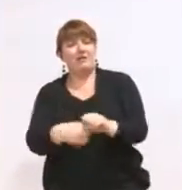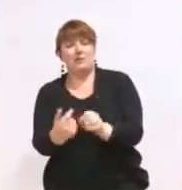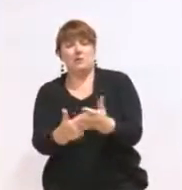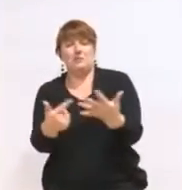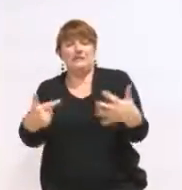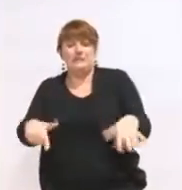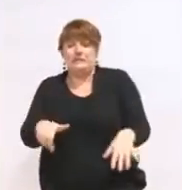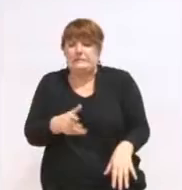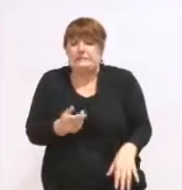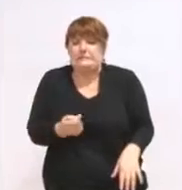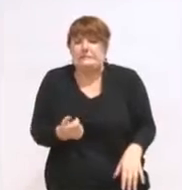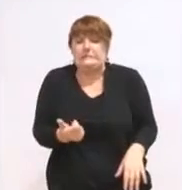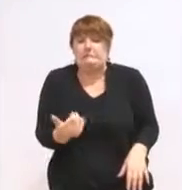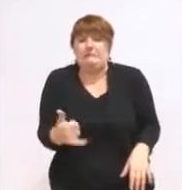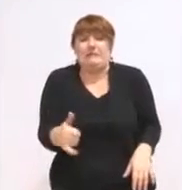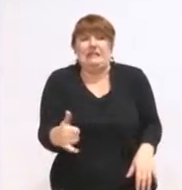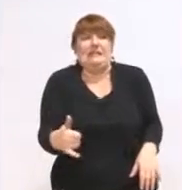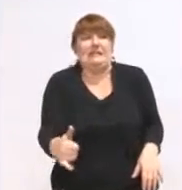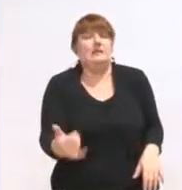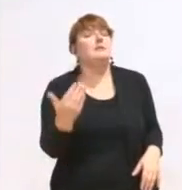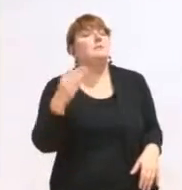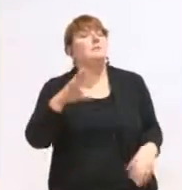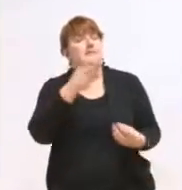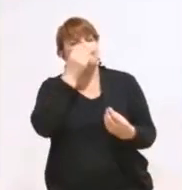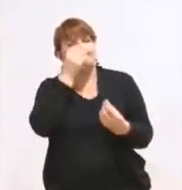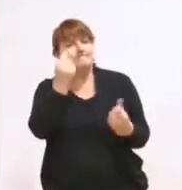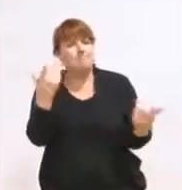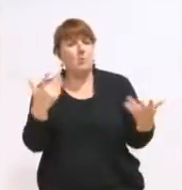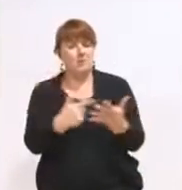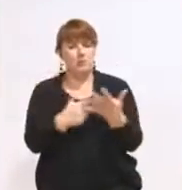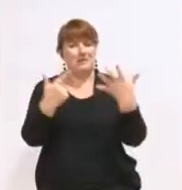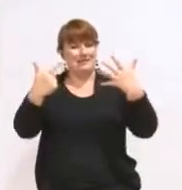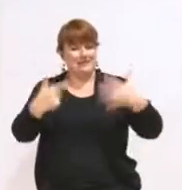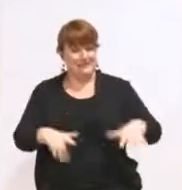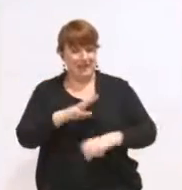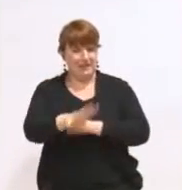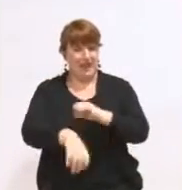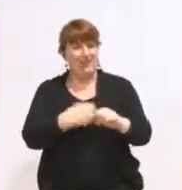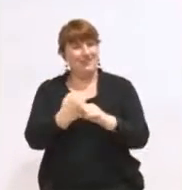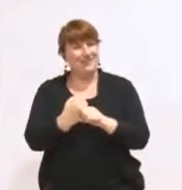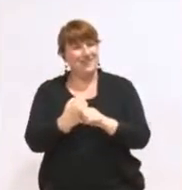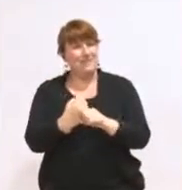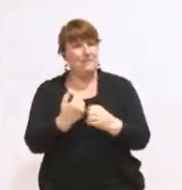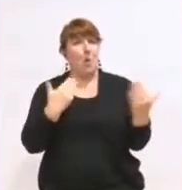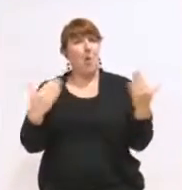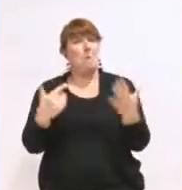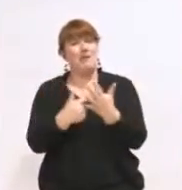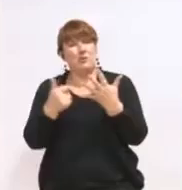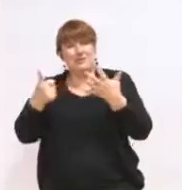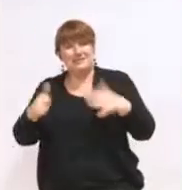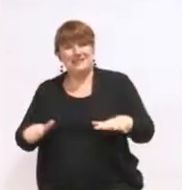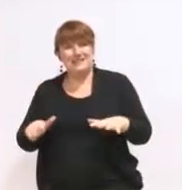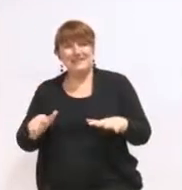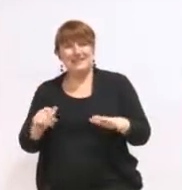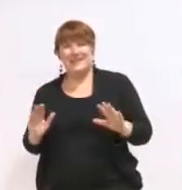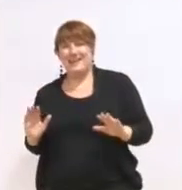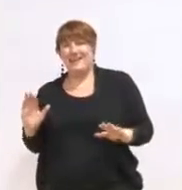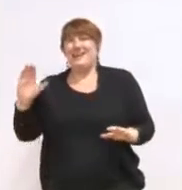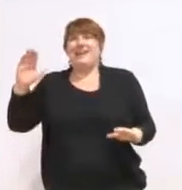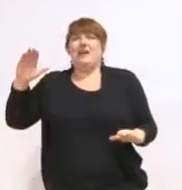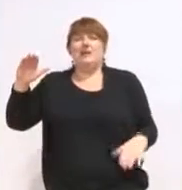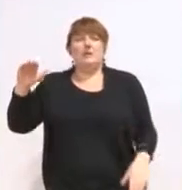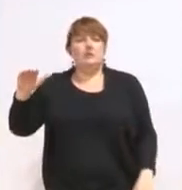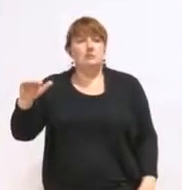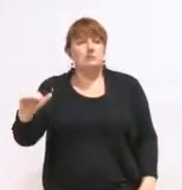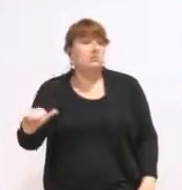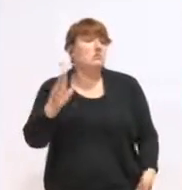terminée. Mais le ressenti, c'est que l'année 2017, elle a été moins dynamique que l'année 2016. Peut-être parce que l'année 2016, c'était la première